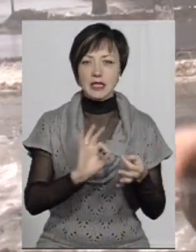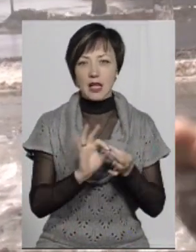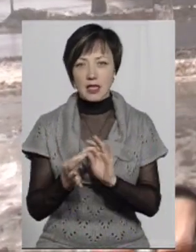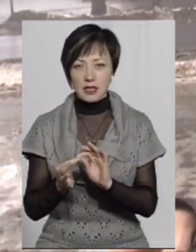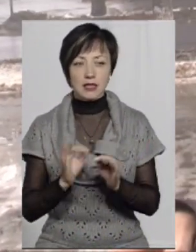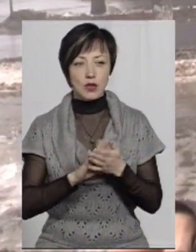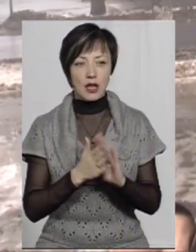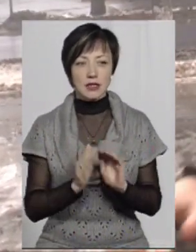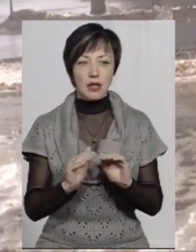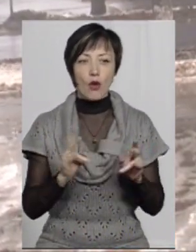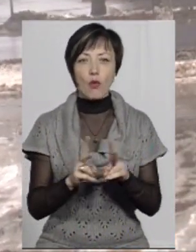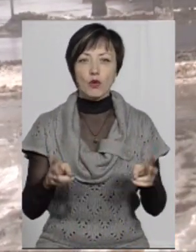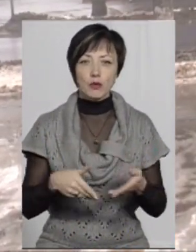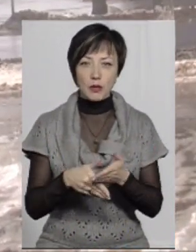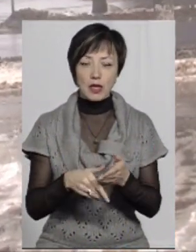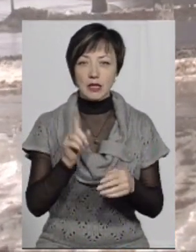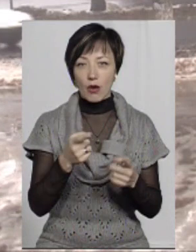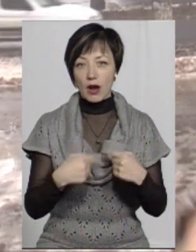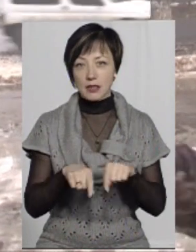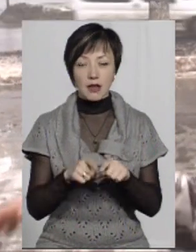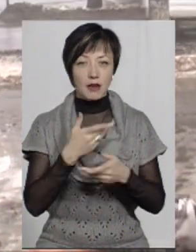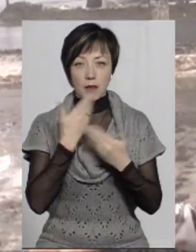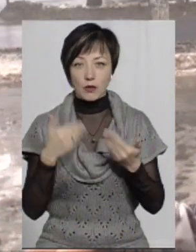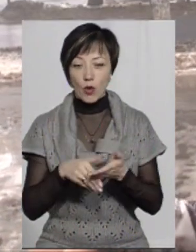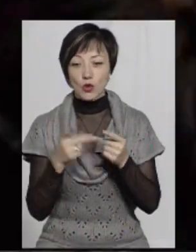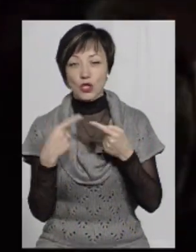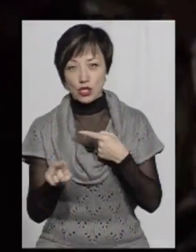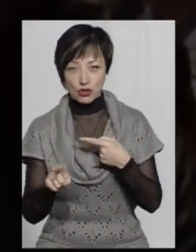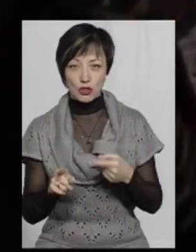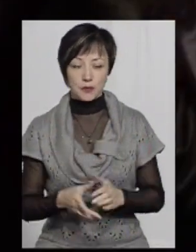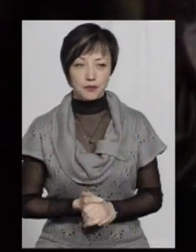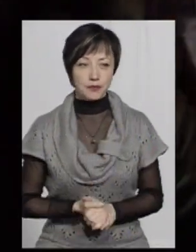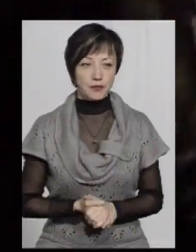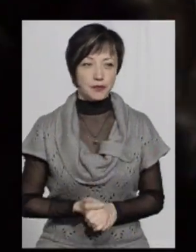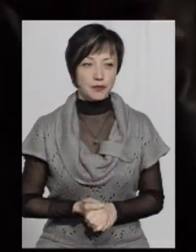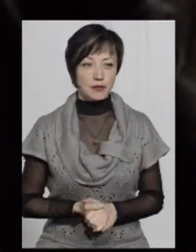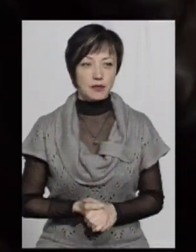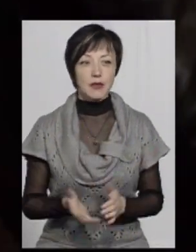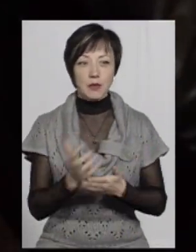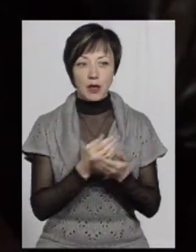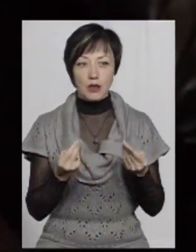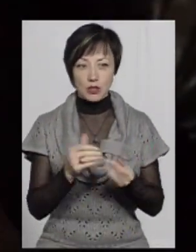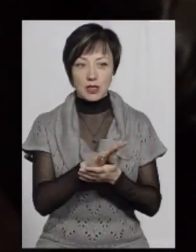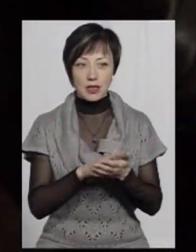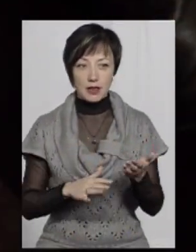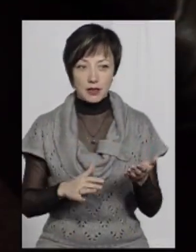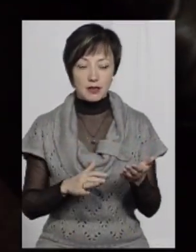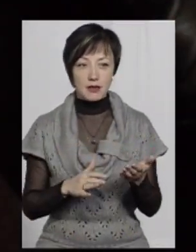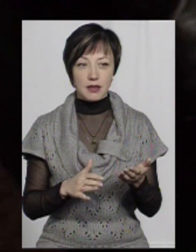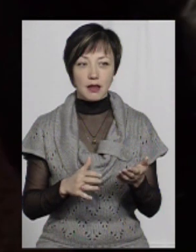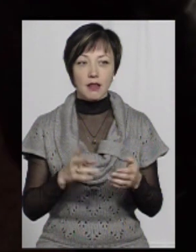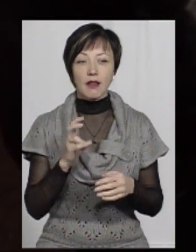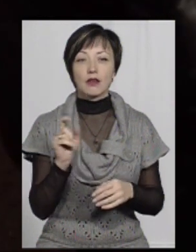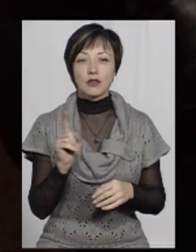є, кому допомогти. Якщо ця організація не допомагає, то хтось інший допомагає. Збираєте гроші далі? На бутилку збирають.